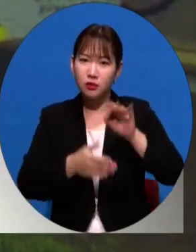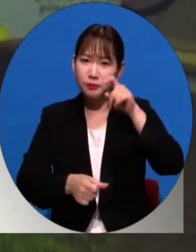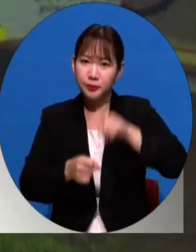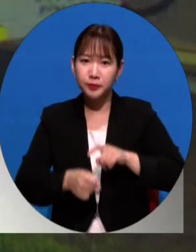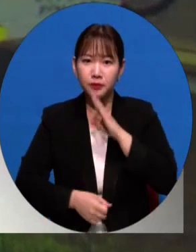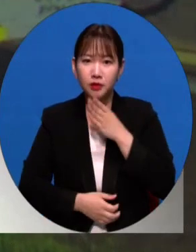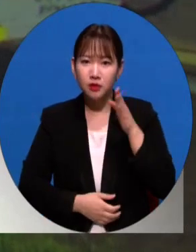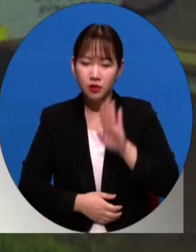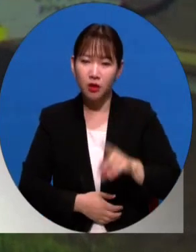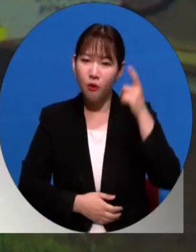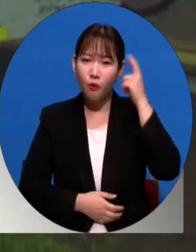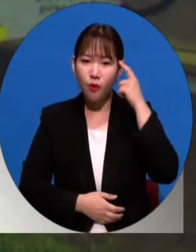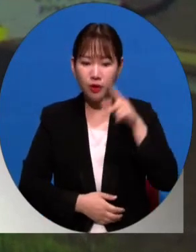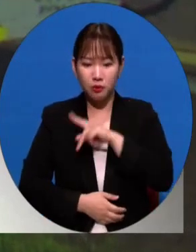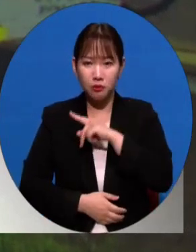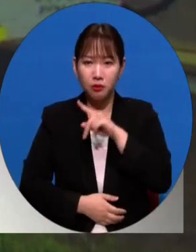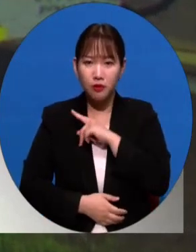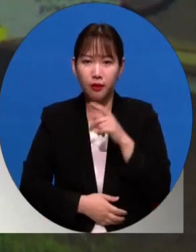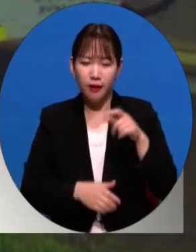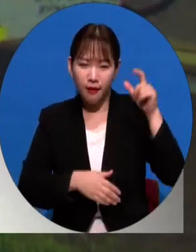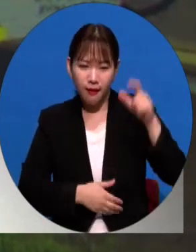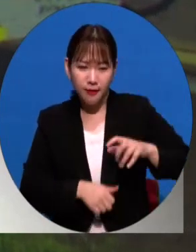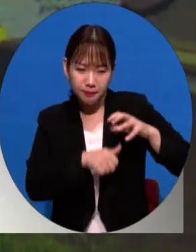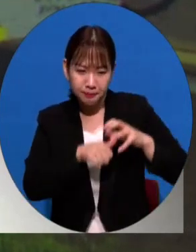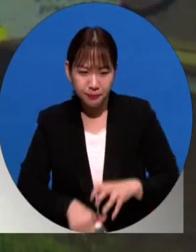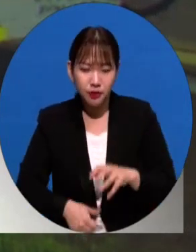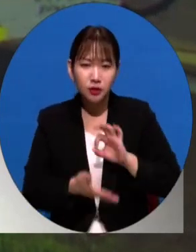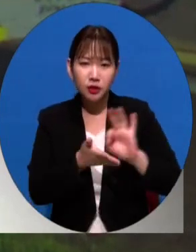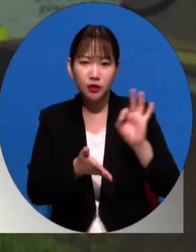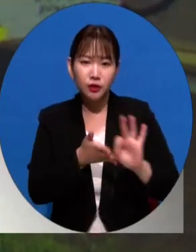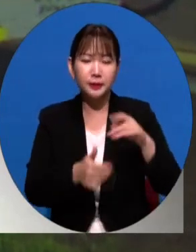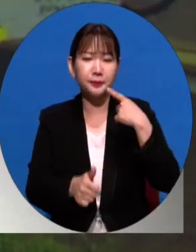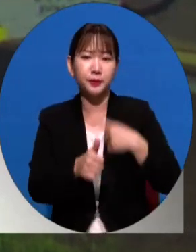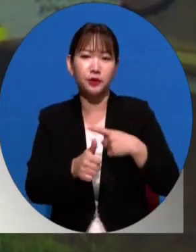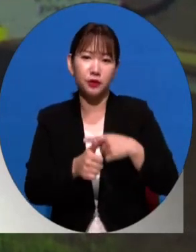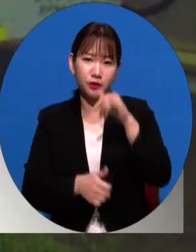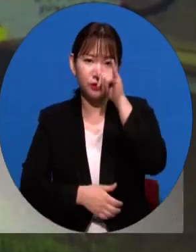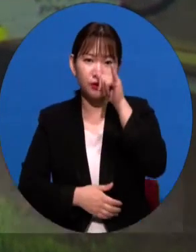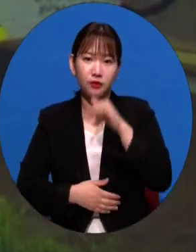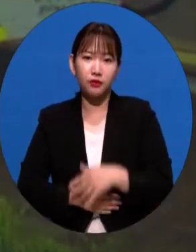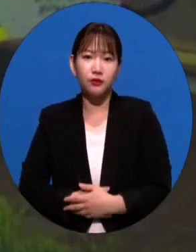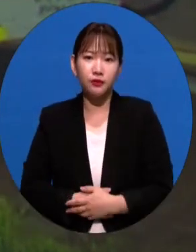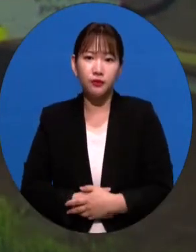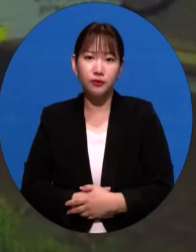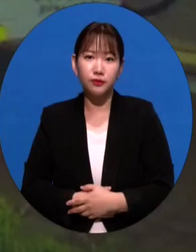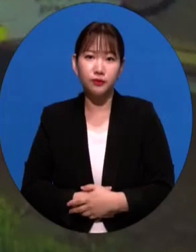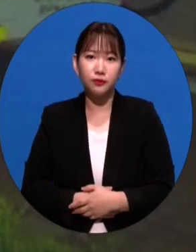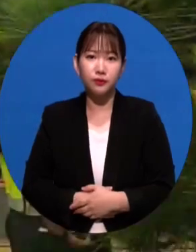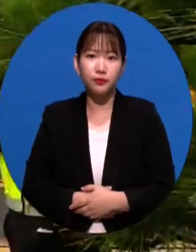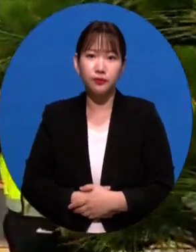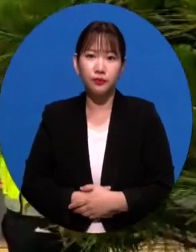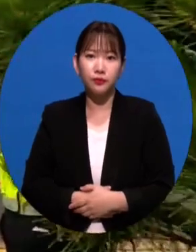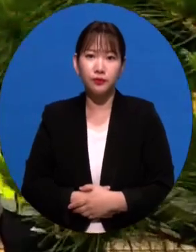장비가 노조원 강경 진압에 투입됐다는 비판이 나오고 있습니다. 유민호 기자입니다.